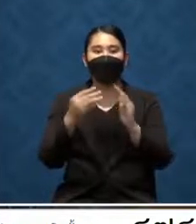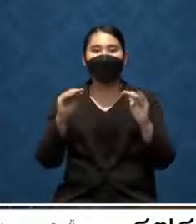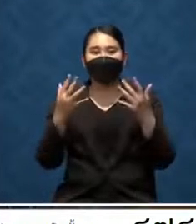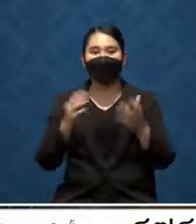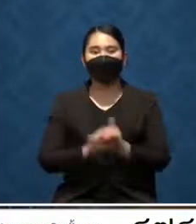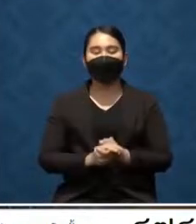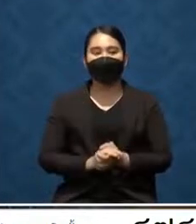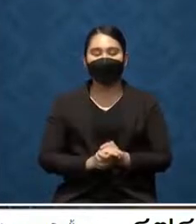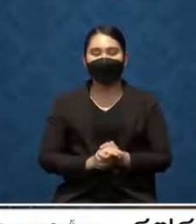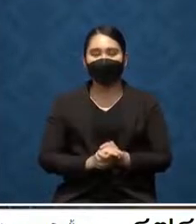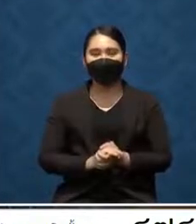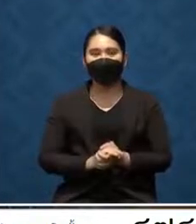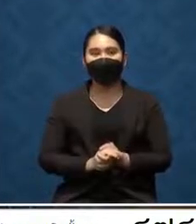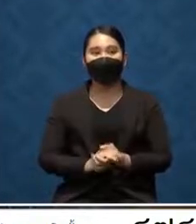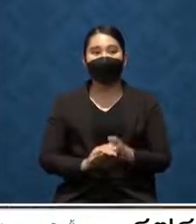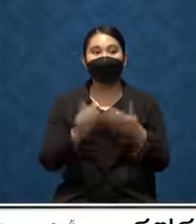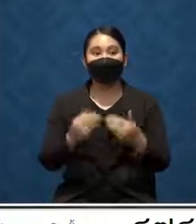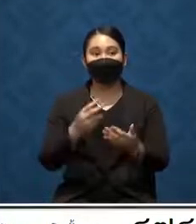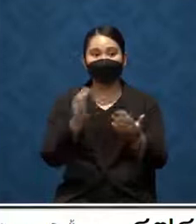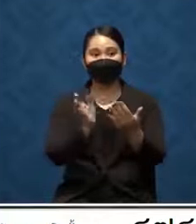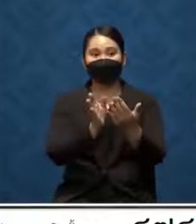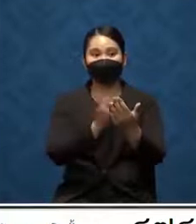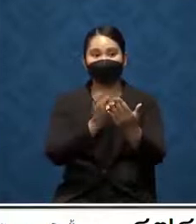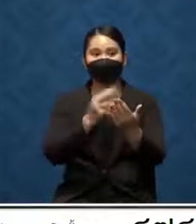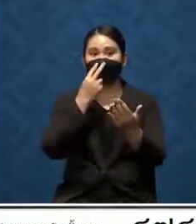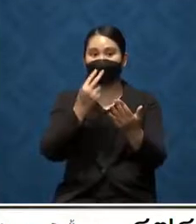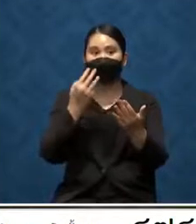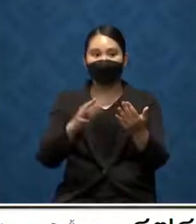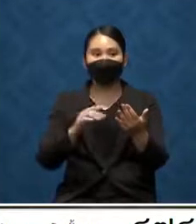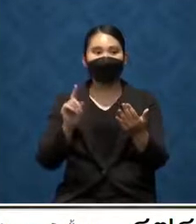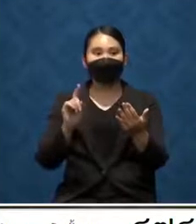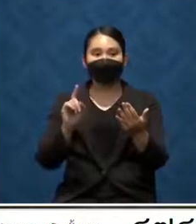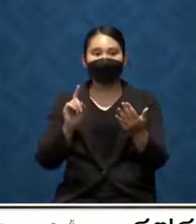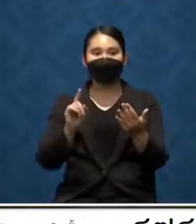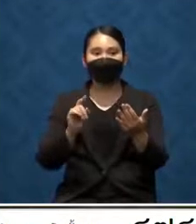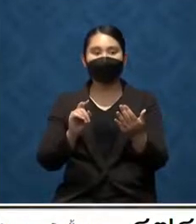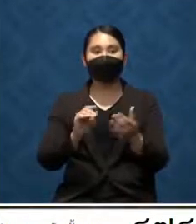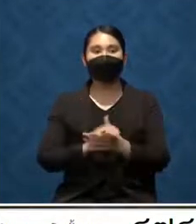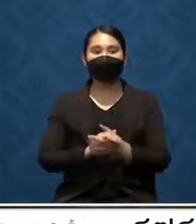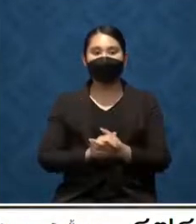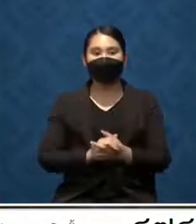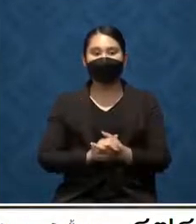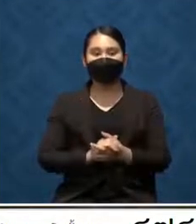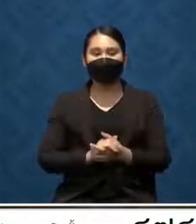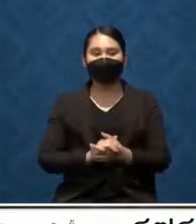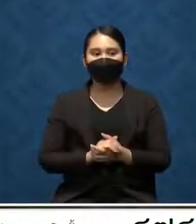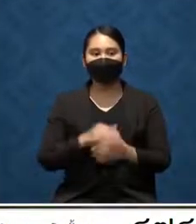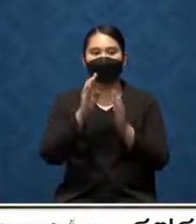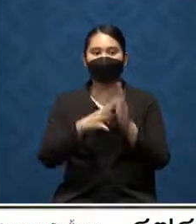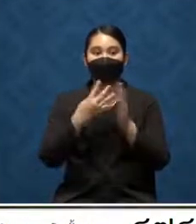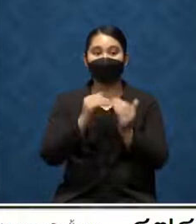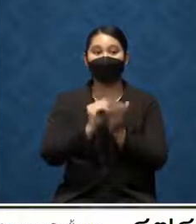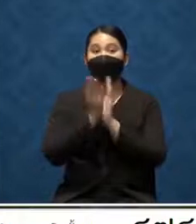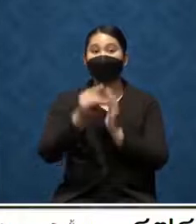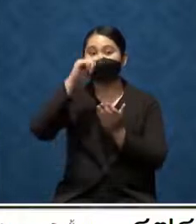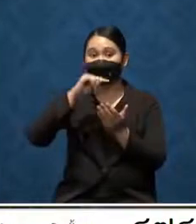ตามแผนปศรูปนั้นทีนี้ พอมาดแผน ททบจุไว้ตรนี้ท่านบอกวาเป็แผนปัฏศรูปประเทศด้